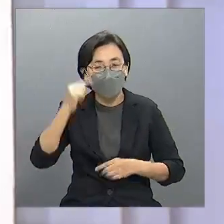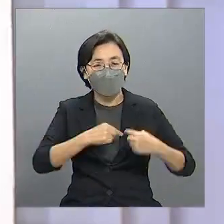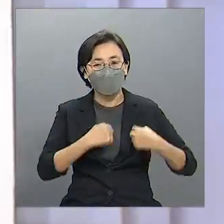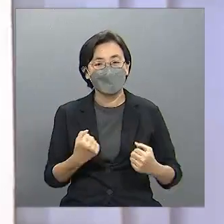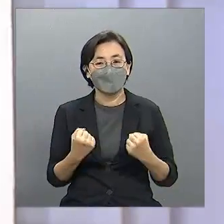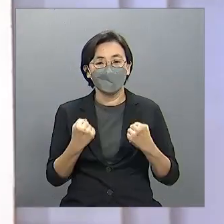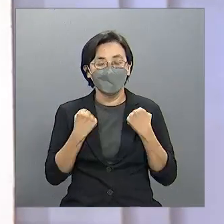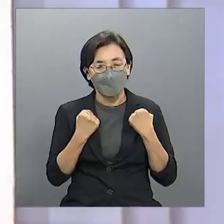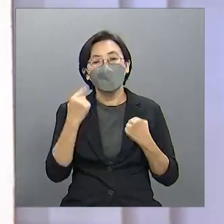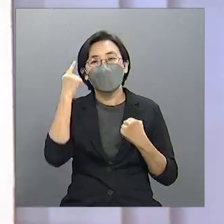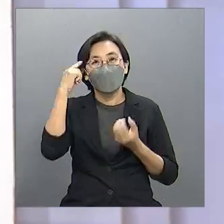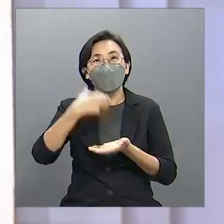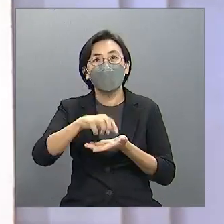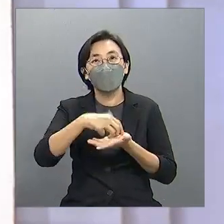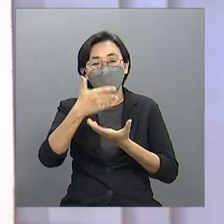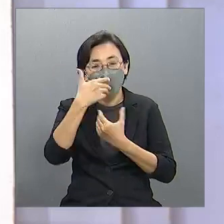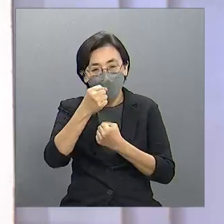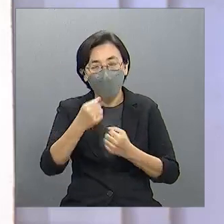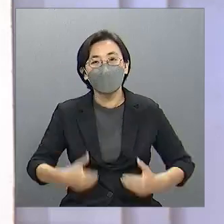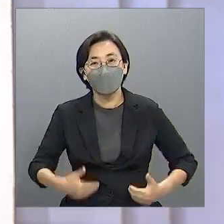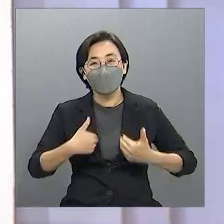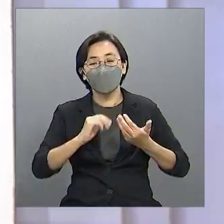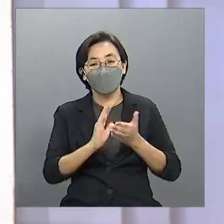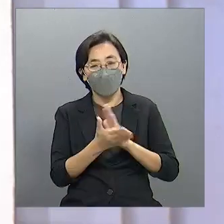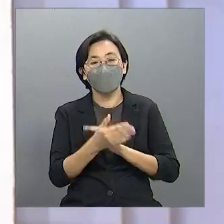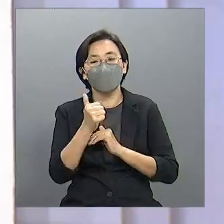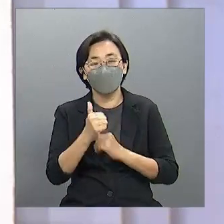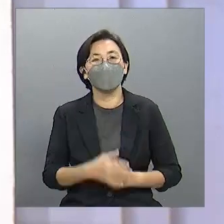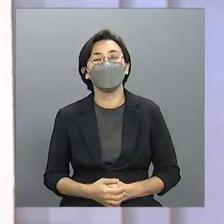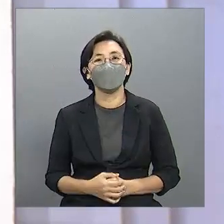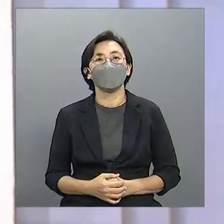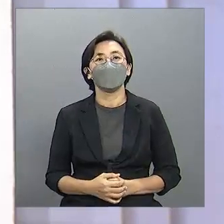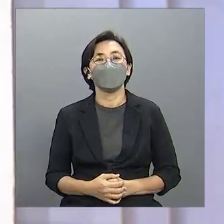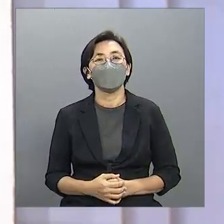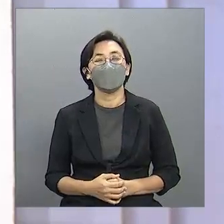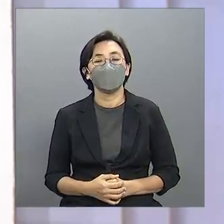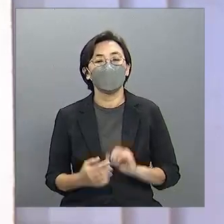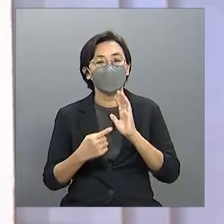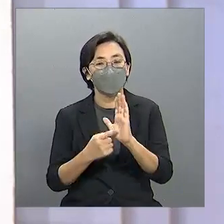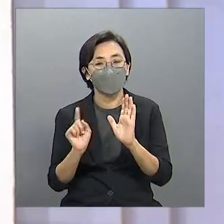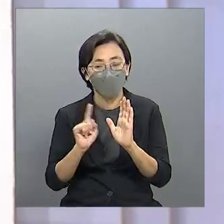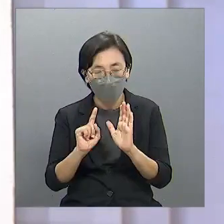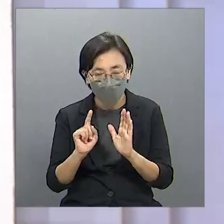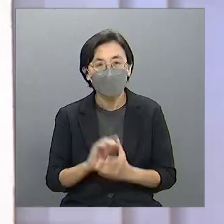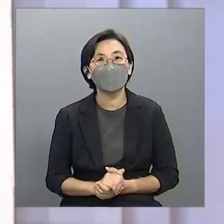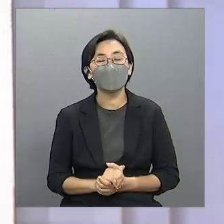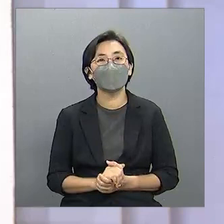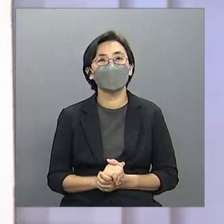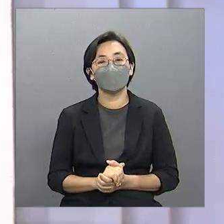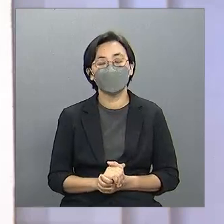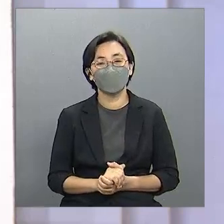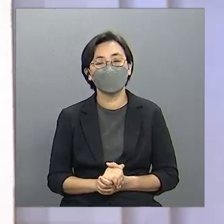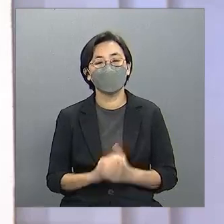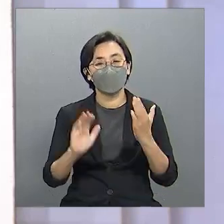สนใจนำไปปรับใช้ในชีวิตกันได้นะครับคุณผู้ชมครับพูดถึงสิ่งที่แสดงออกถึงความเป็นเอกราชของชาติหนึ่งก็คือธงชาตินะ